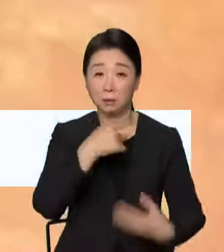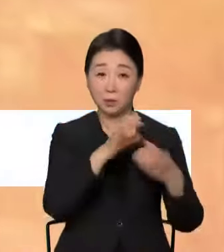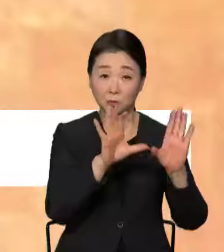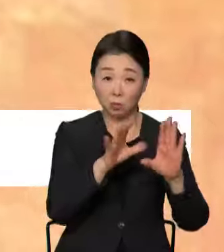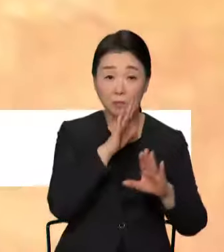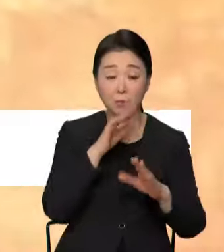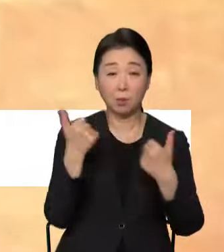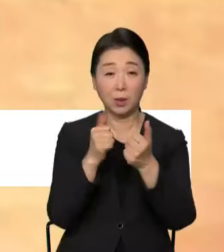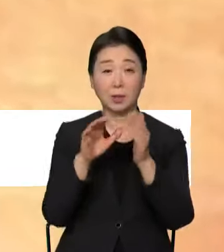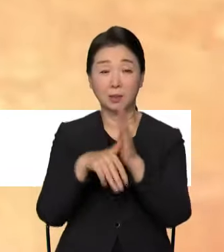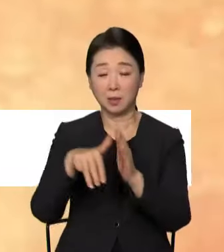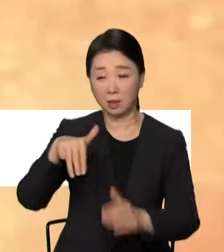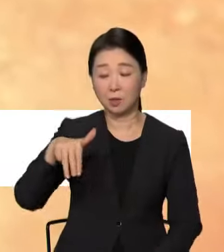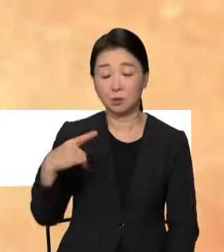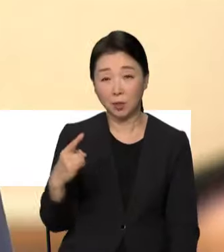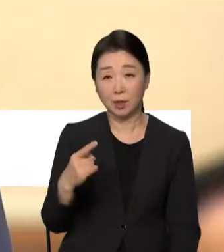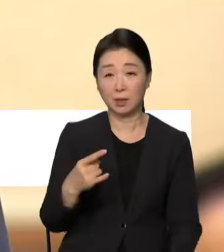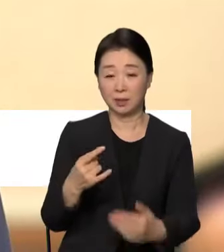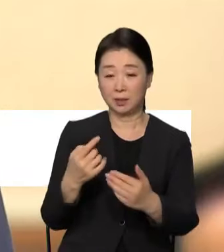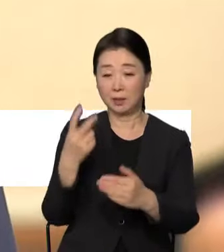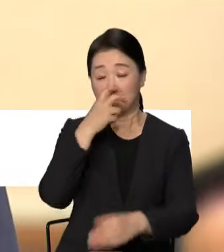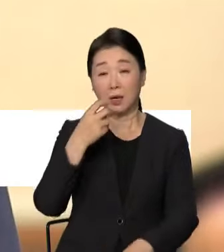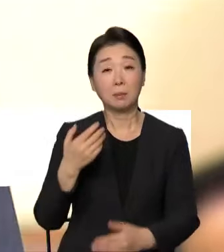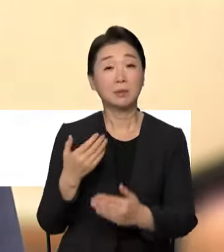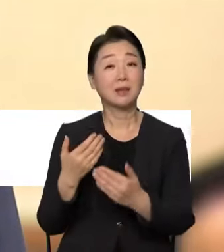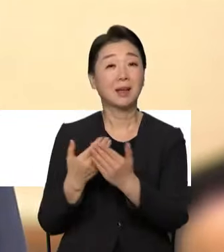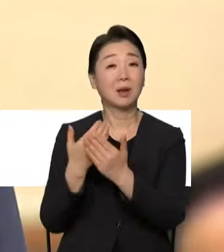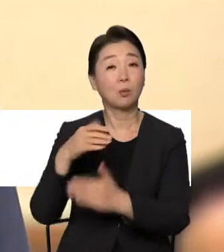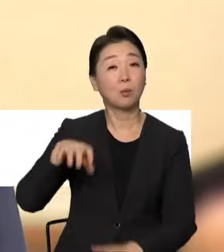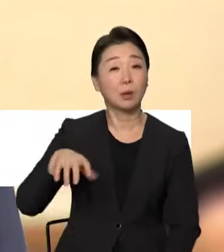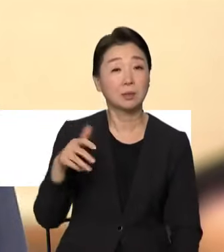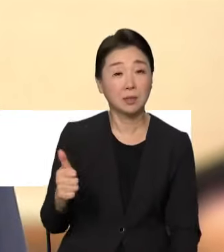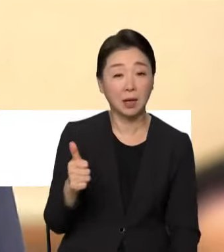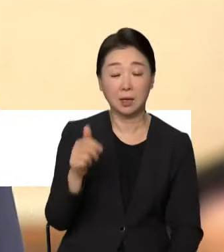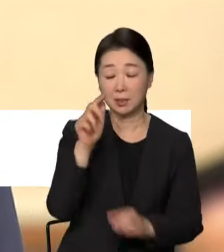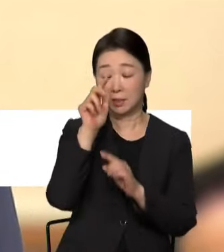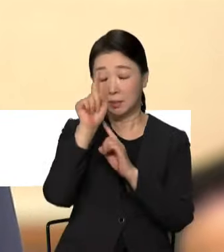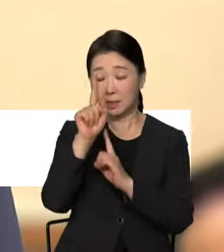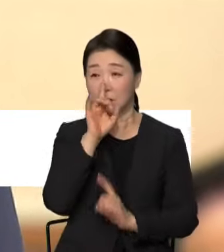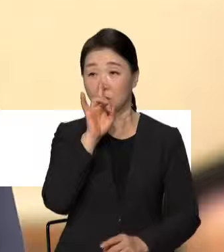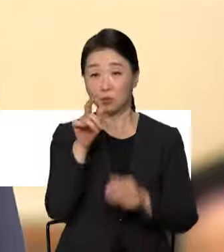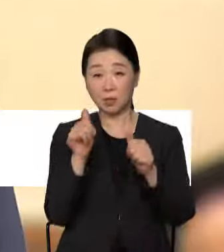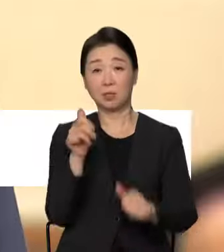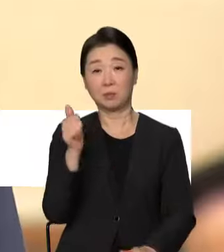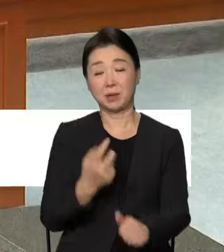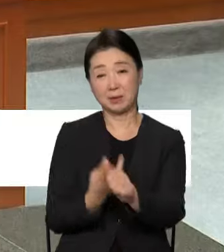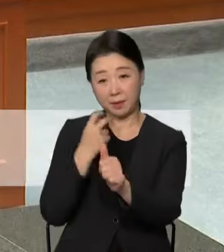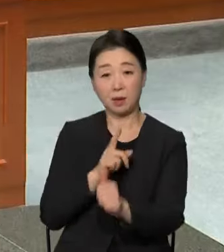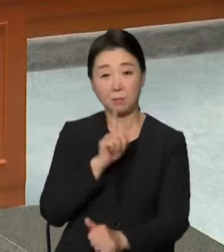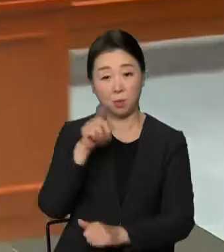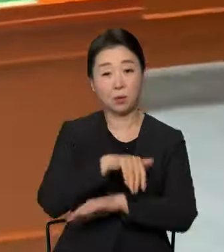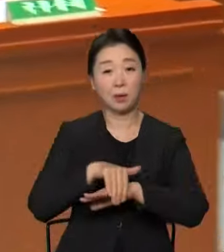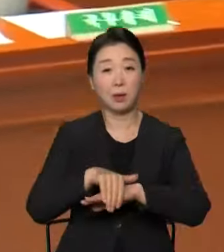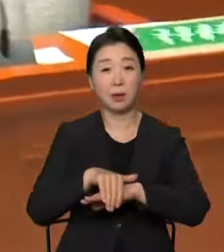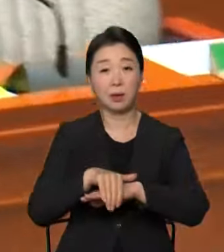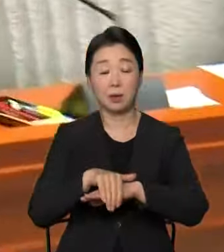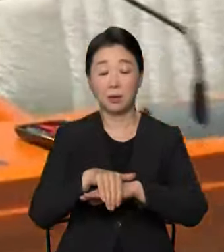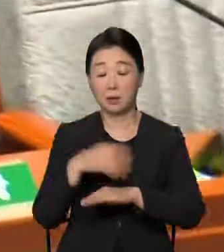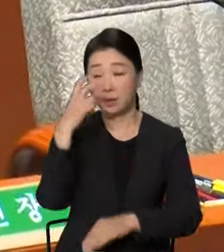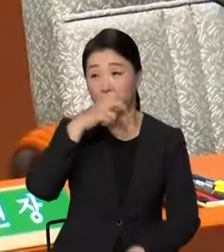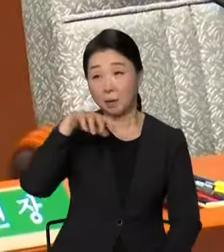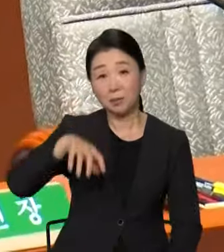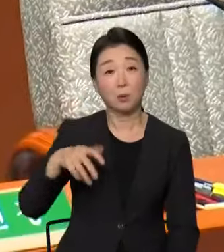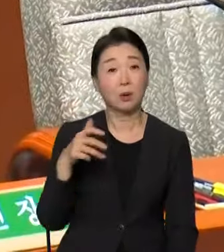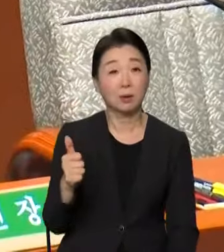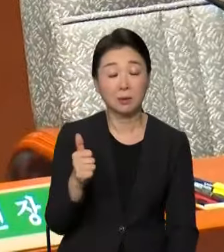본회의에 최재해 감사원장과 이창수 서울중앙지검장에 대한 탄핵안을 보고합니다. 감사원장 탄핵